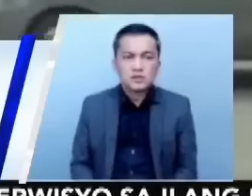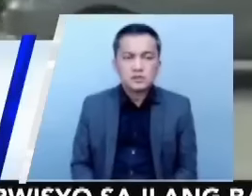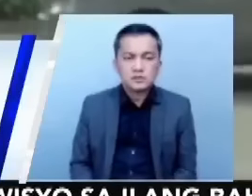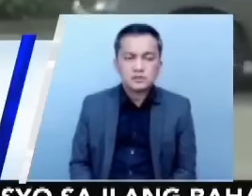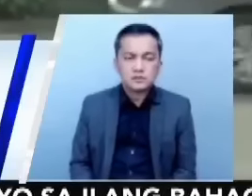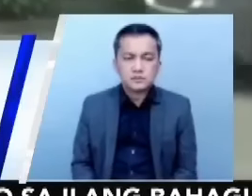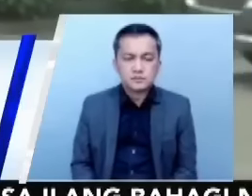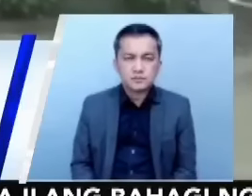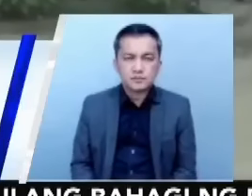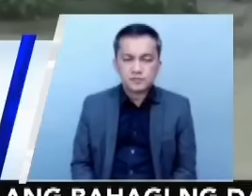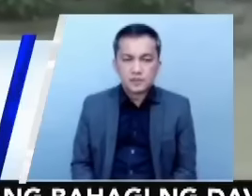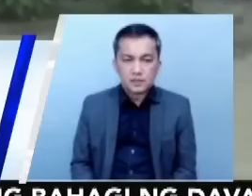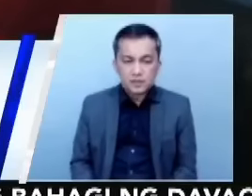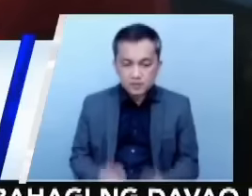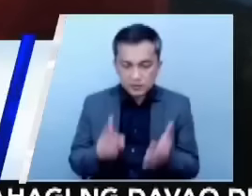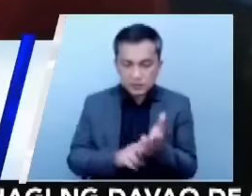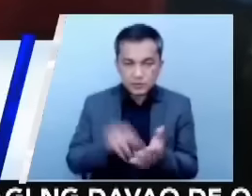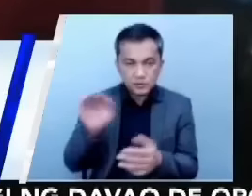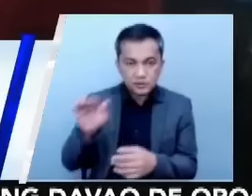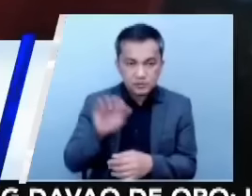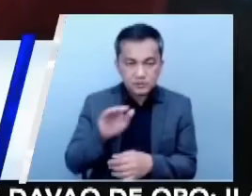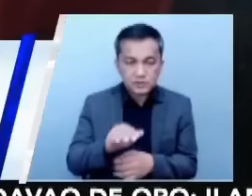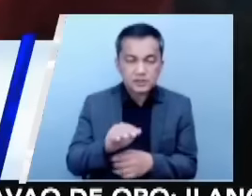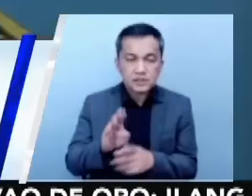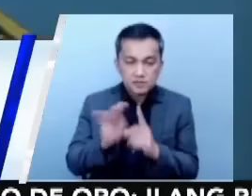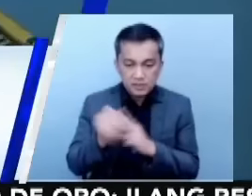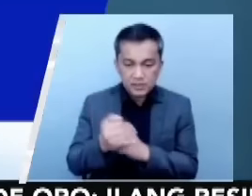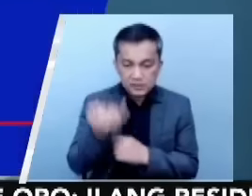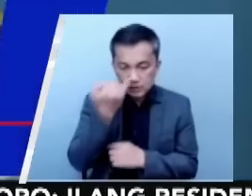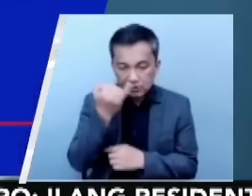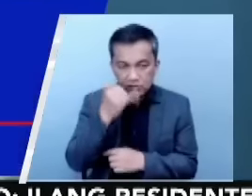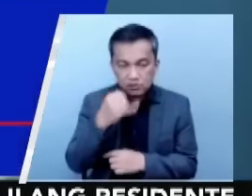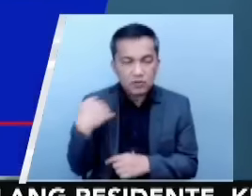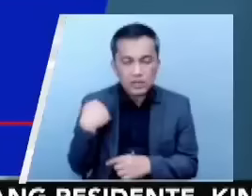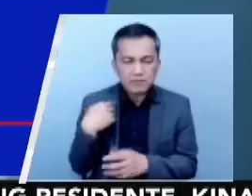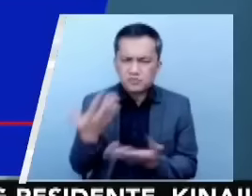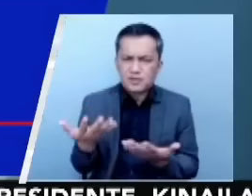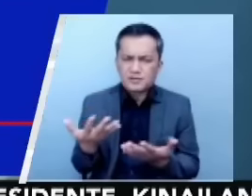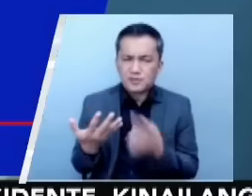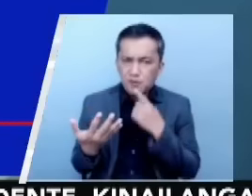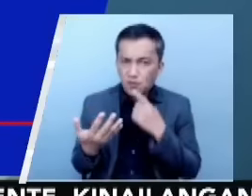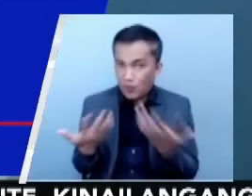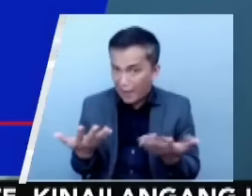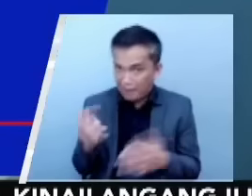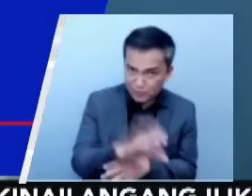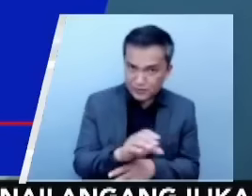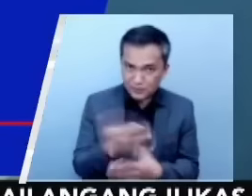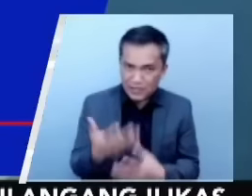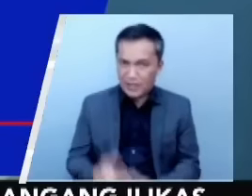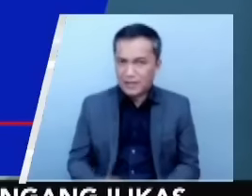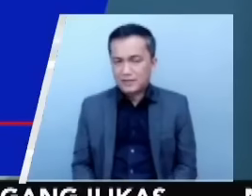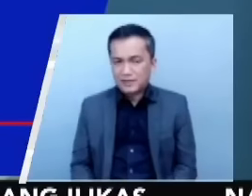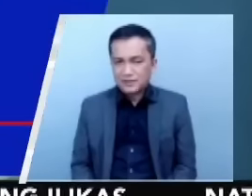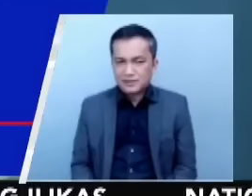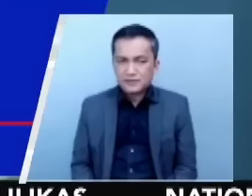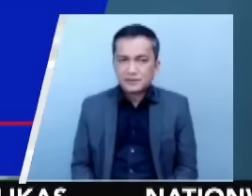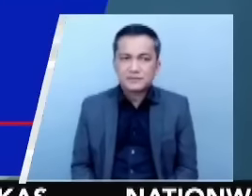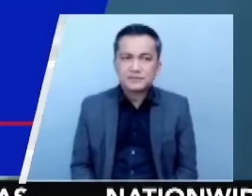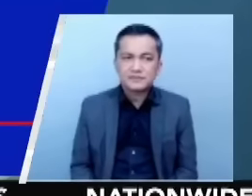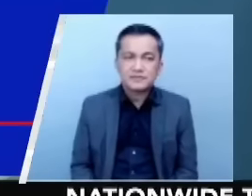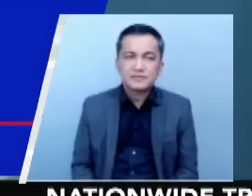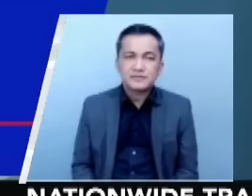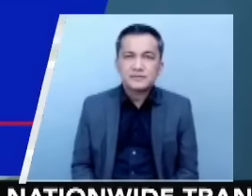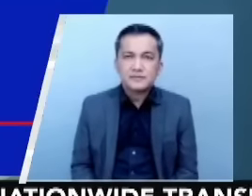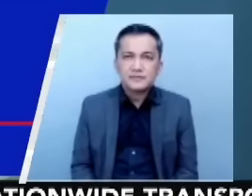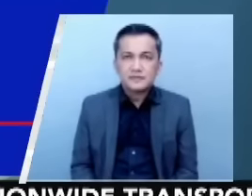sa isang barangay sa Iloilo City pero wala umanong pilitan. Kaga gina-explicar man ha, kag nakakita man na isang tao nga